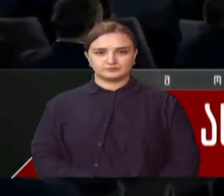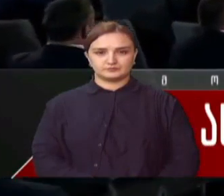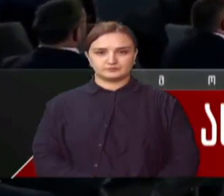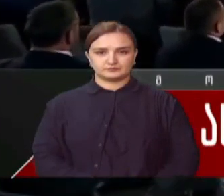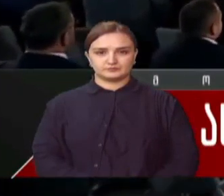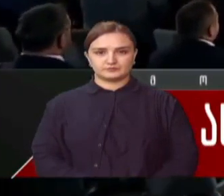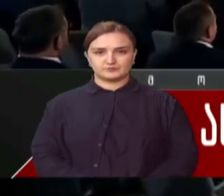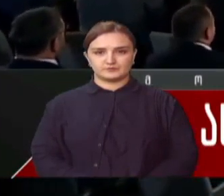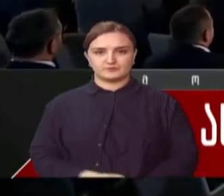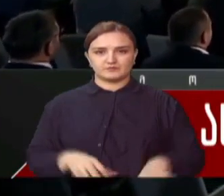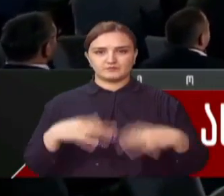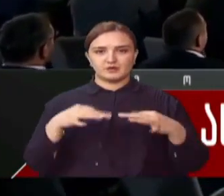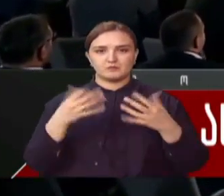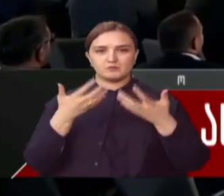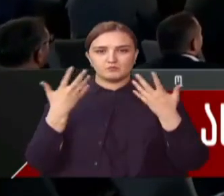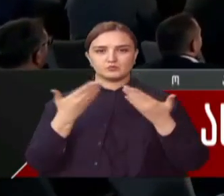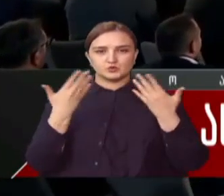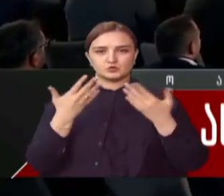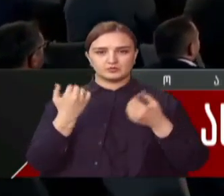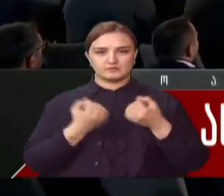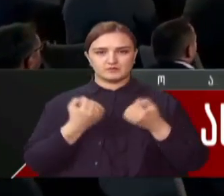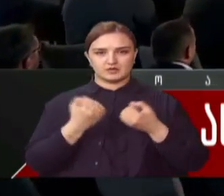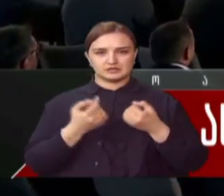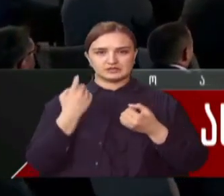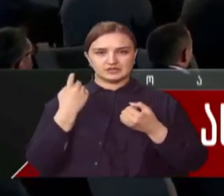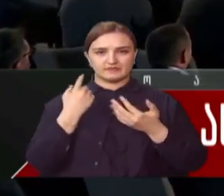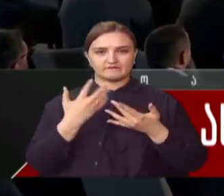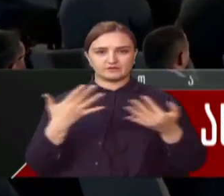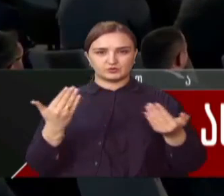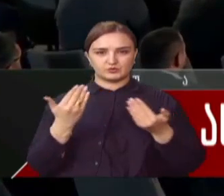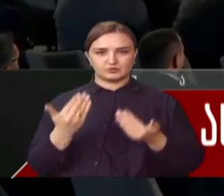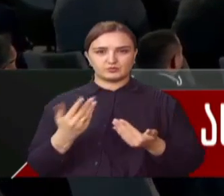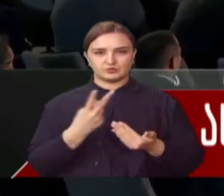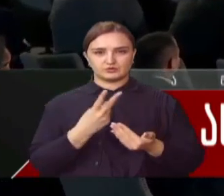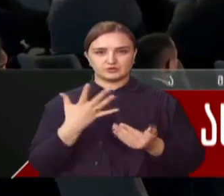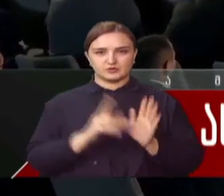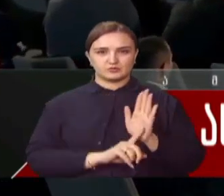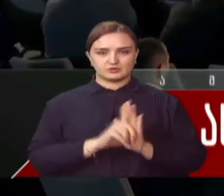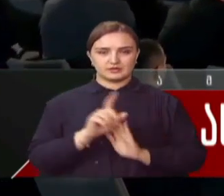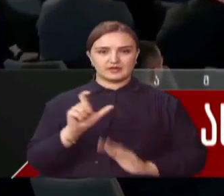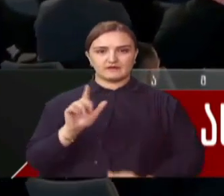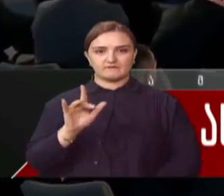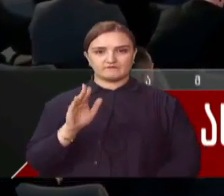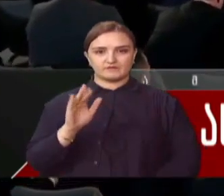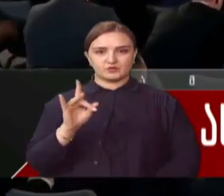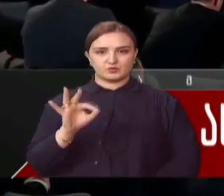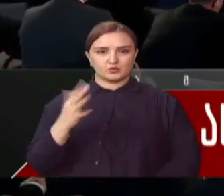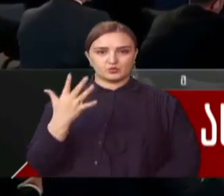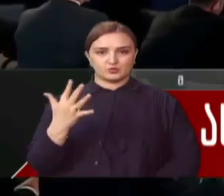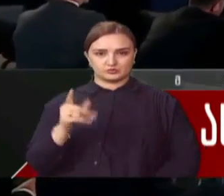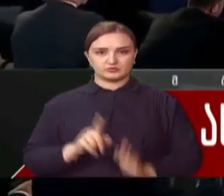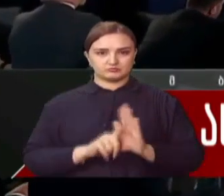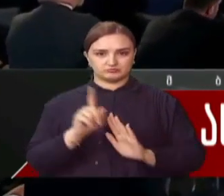მსუბუქი ავტომობილებისთვის 1 იანვრიდან, ხოლო ავტობუსებს და სატვირთო ავტომობილებისთვის 25 წლიდან ევრო 5 სტანდარტის შემოღება